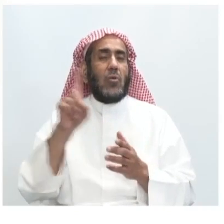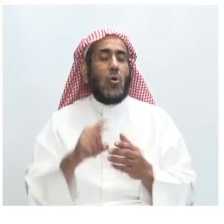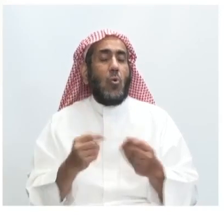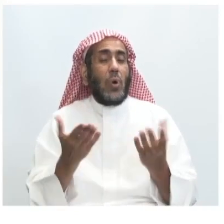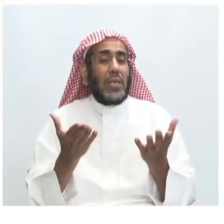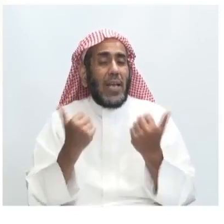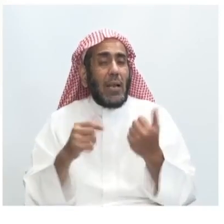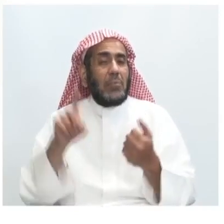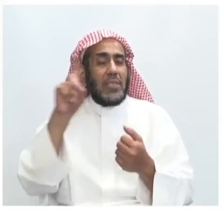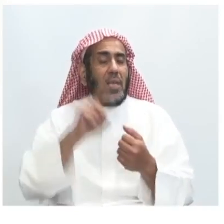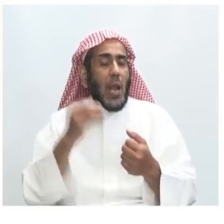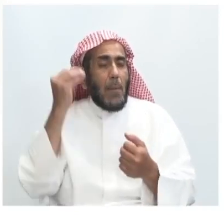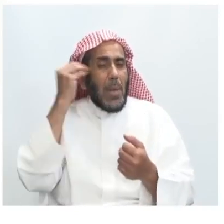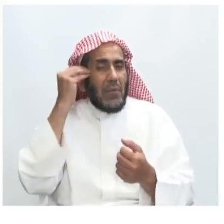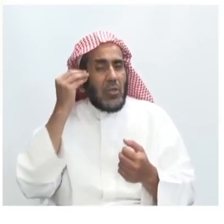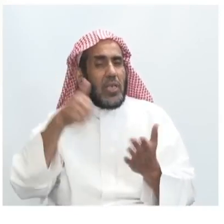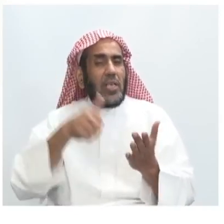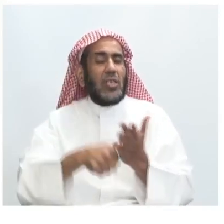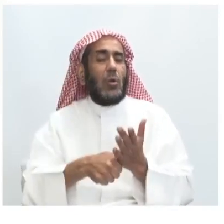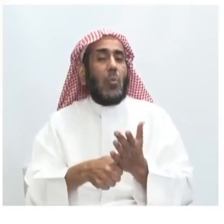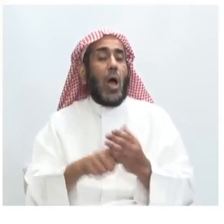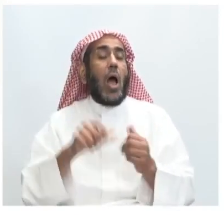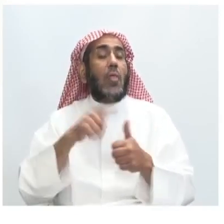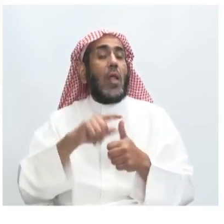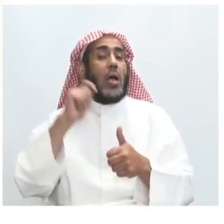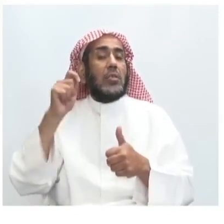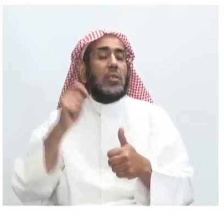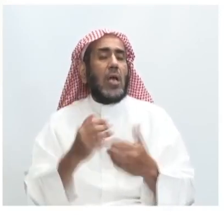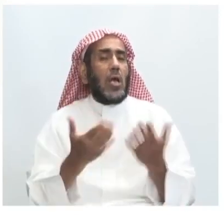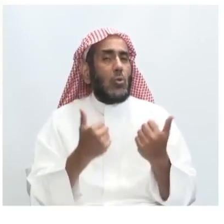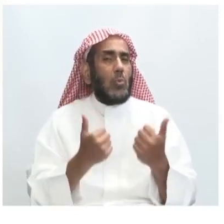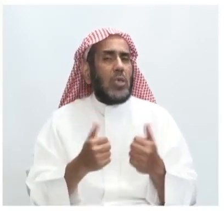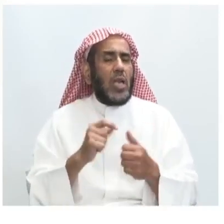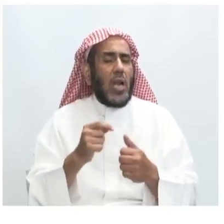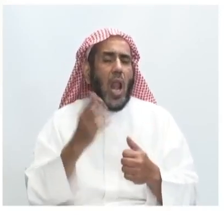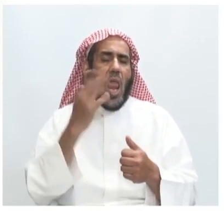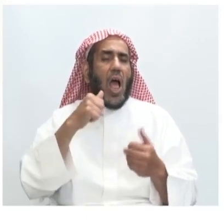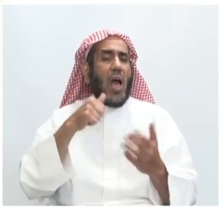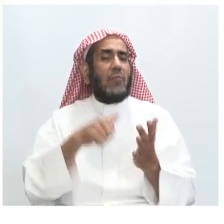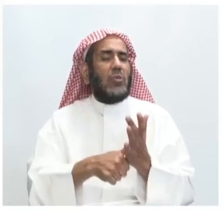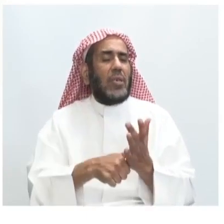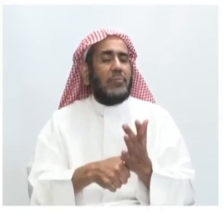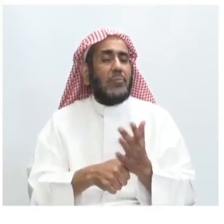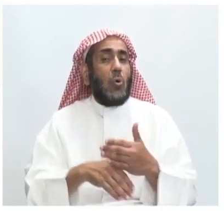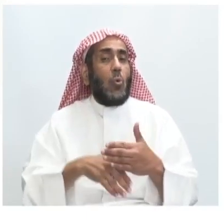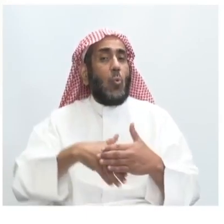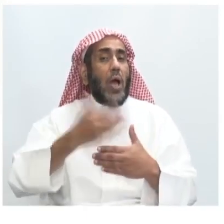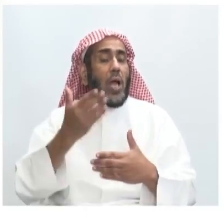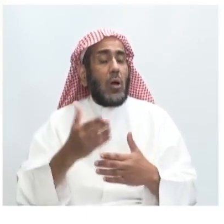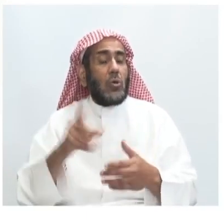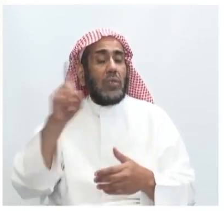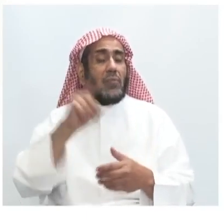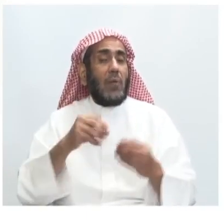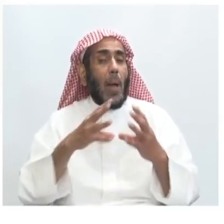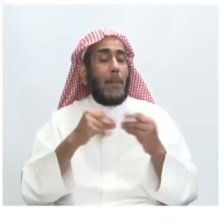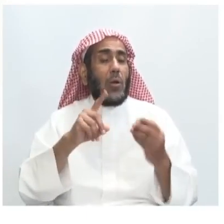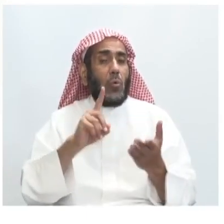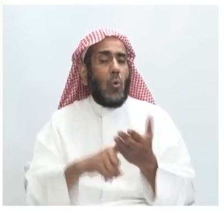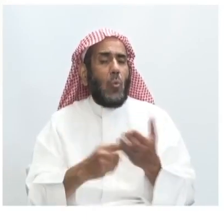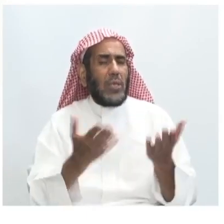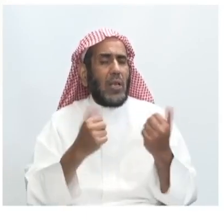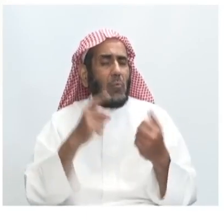طلب السائل معرفه شيء يجهله هذا هو اصل انا اطلب شيء لا اعرفه ويخرج الاستفهام عن معناه الحقيقي